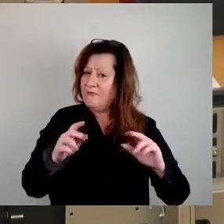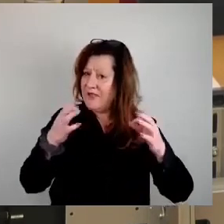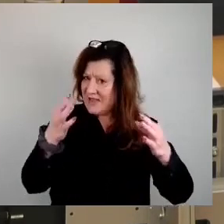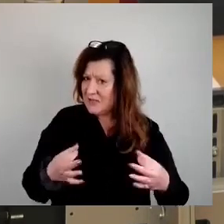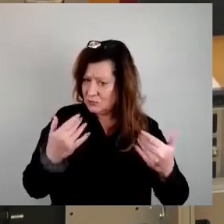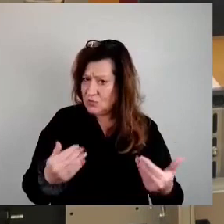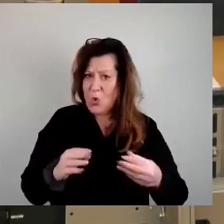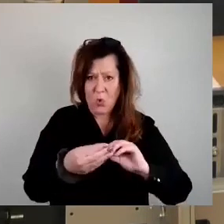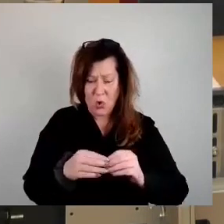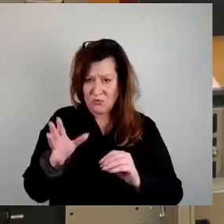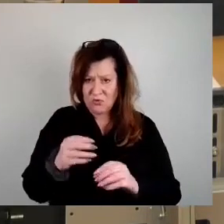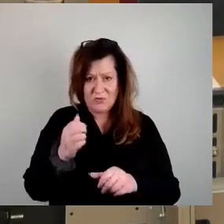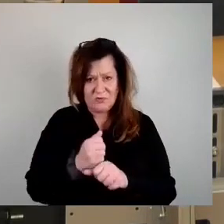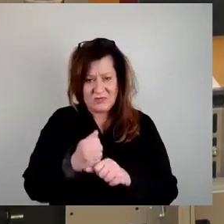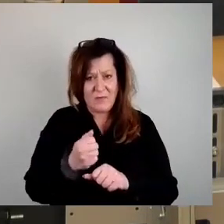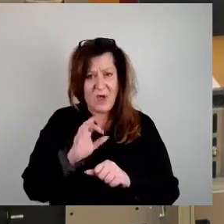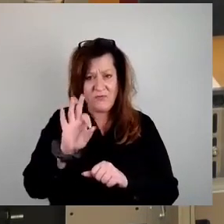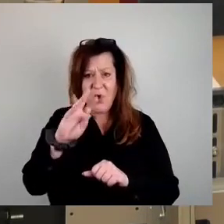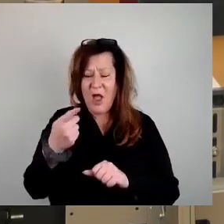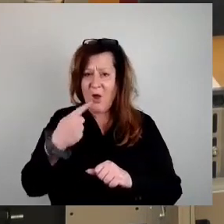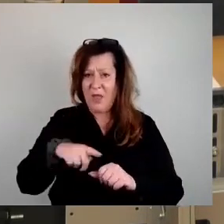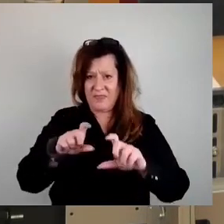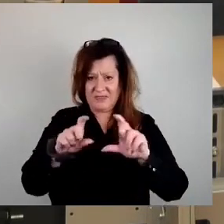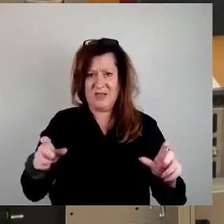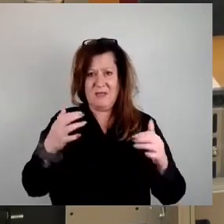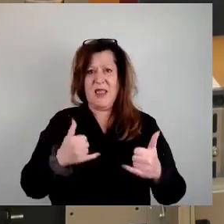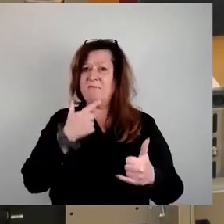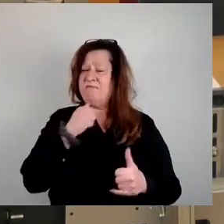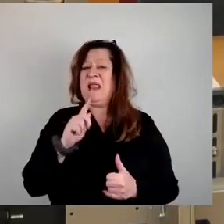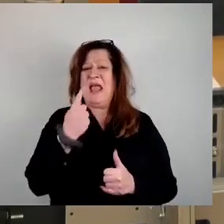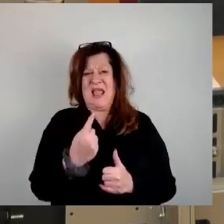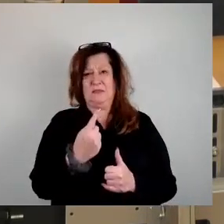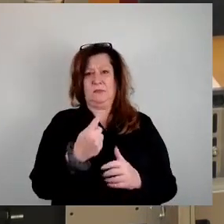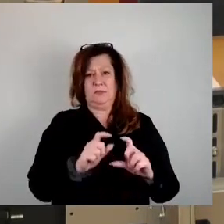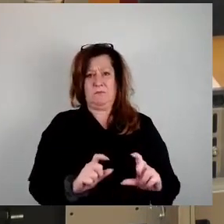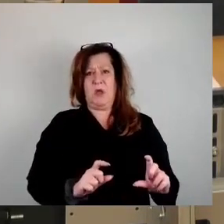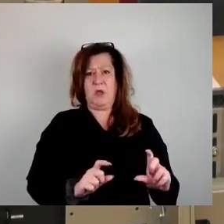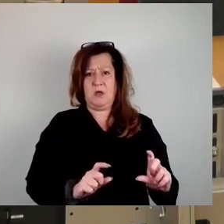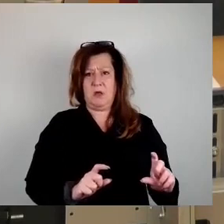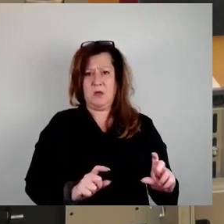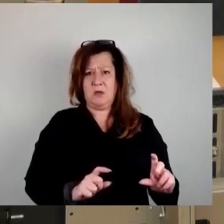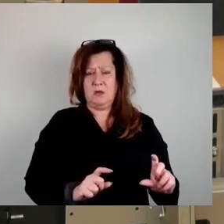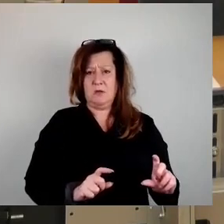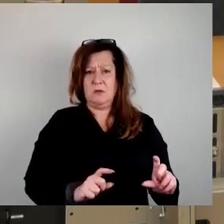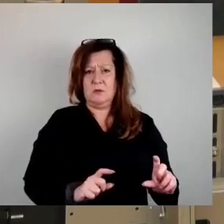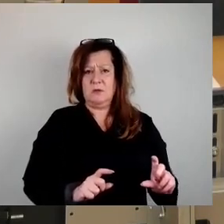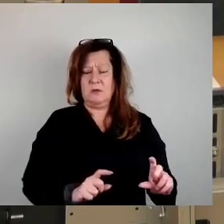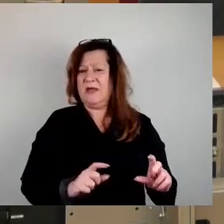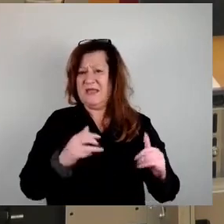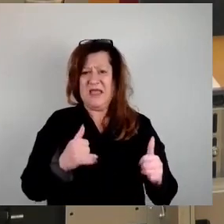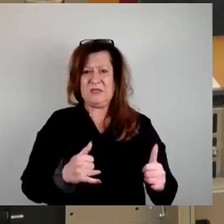weitergehen werden. Ich möchte jetzt auf eine Sache explizit eingehen, die noch nicht so sehr beleuchtet